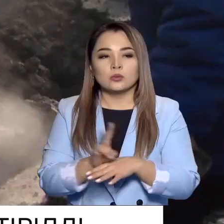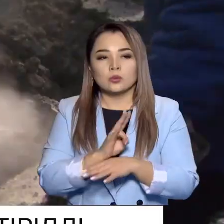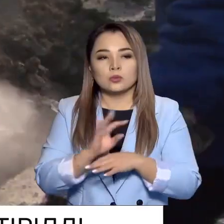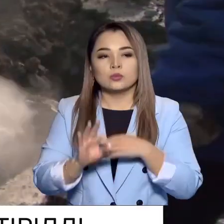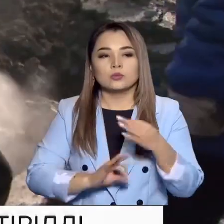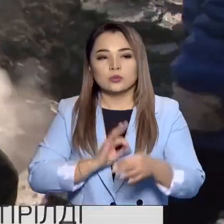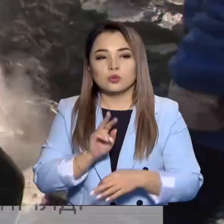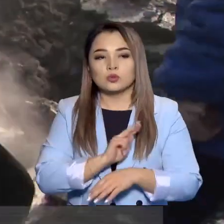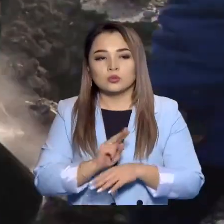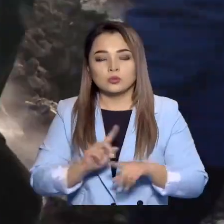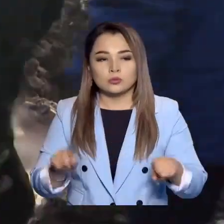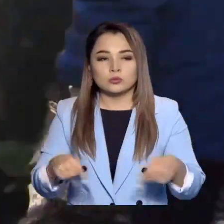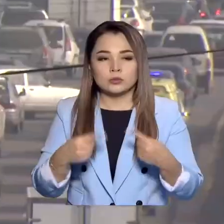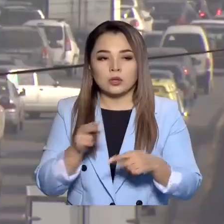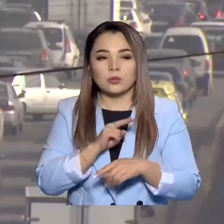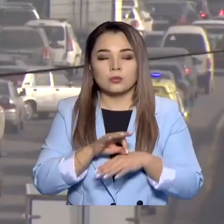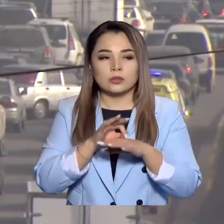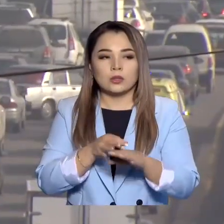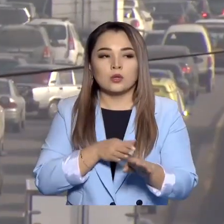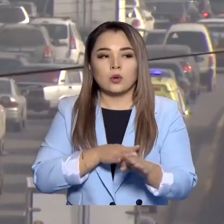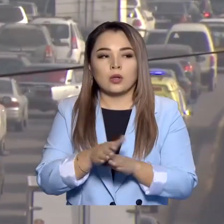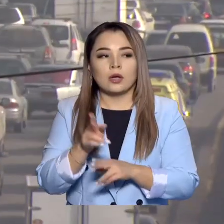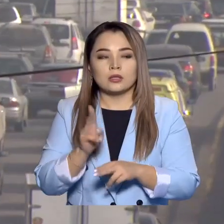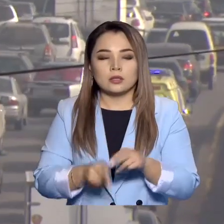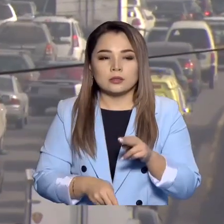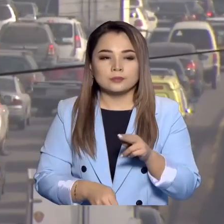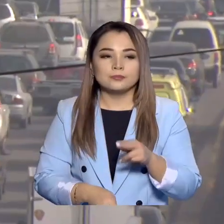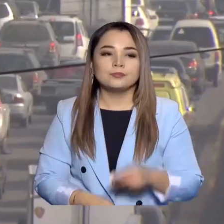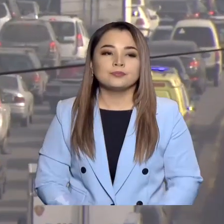жұмыс істеп, қалпына келтіру жұмыстары толық аяқталды.